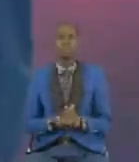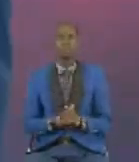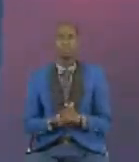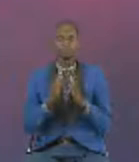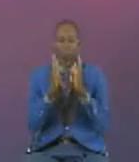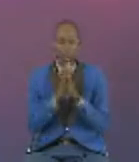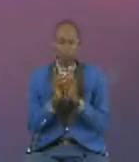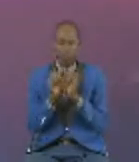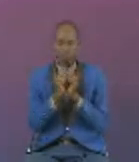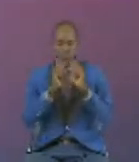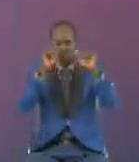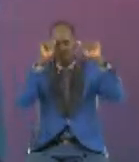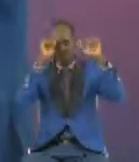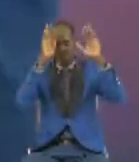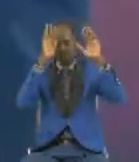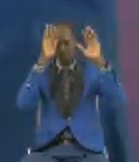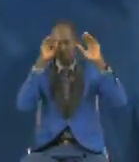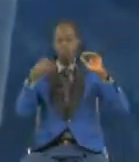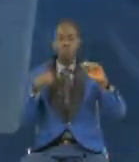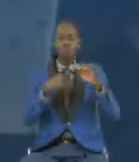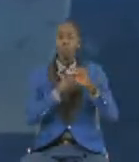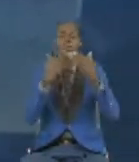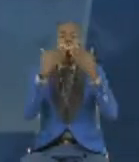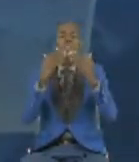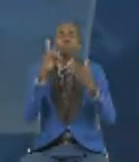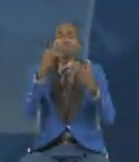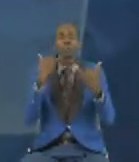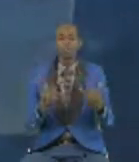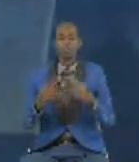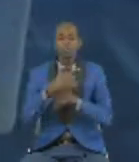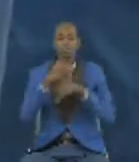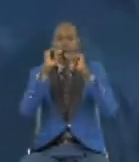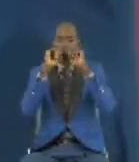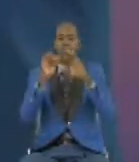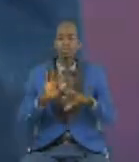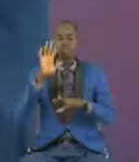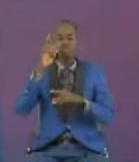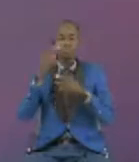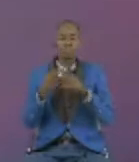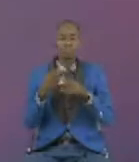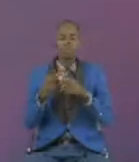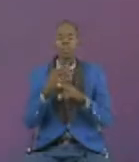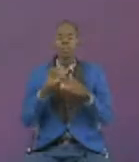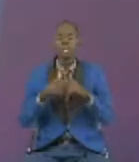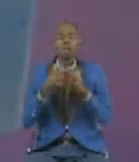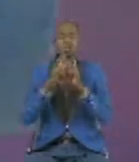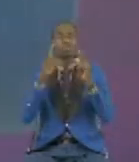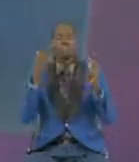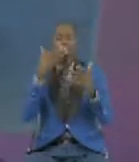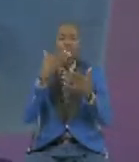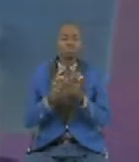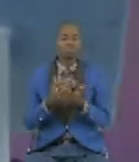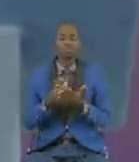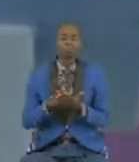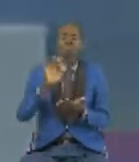Prions ensemble, Père. Nous te remercions en ce jour. Nous bénissons ton nom. Oh, que tu es